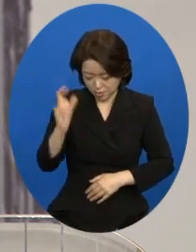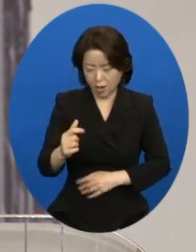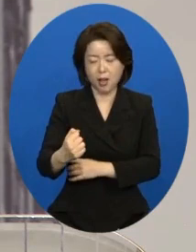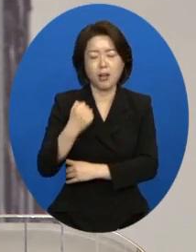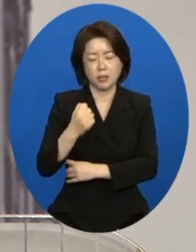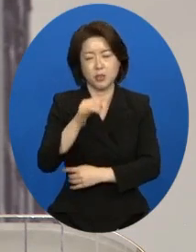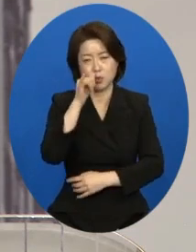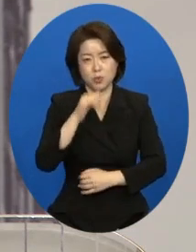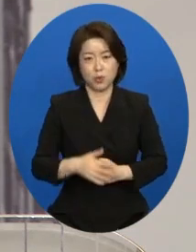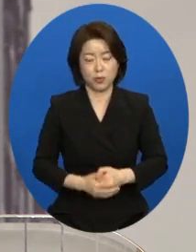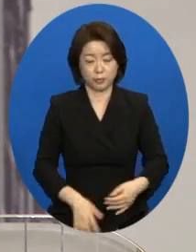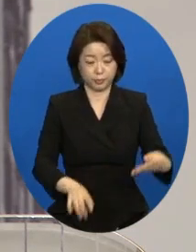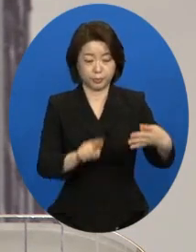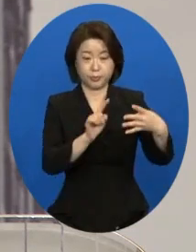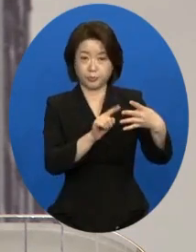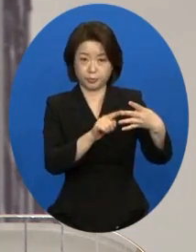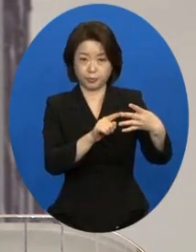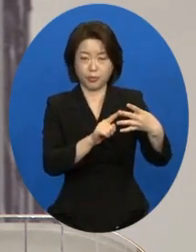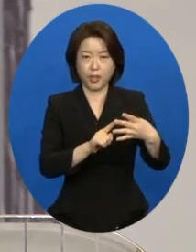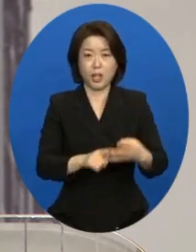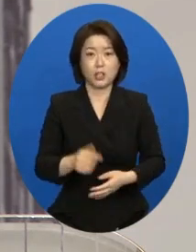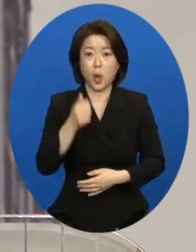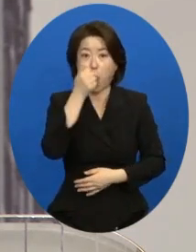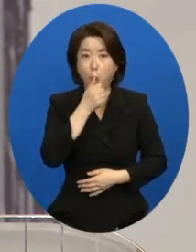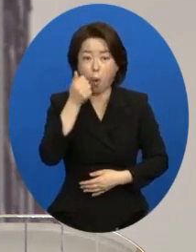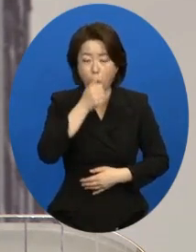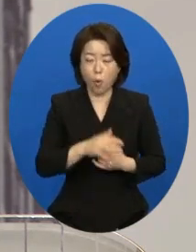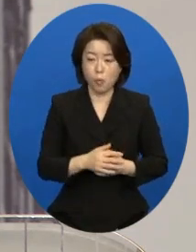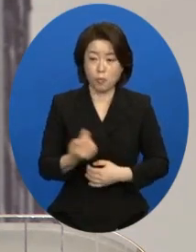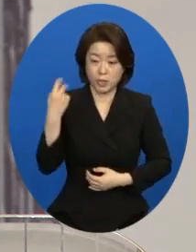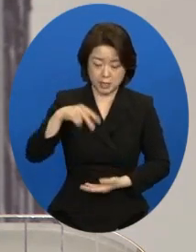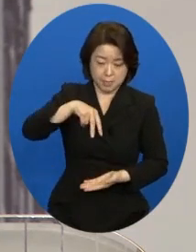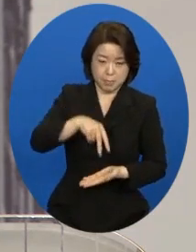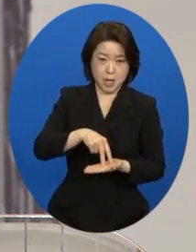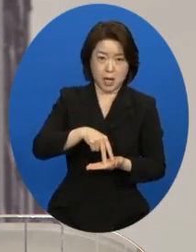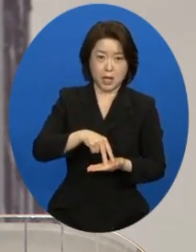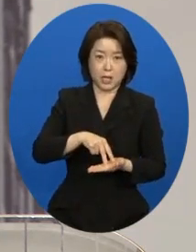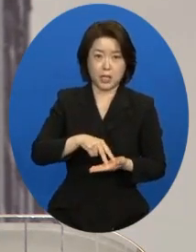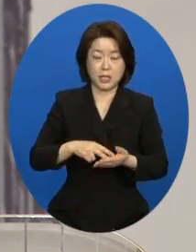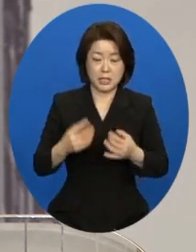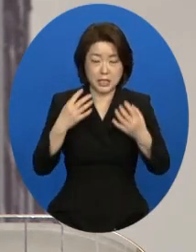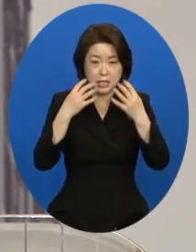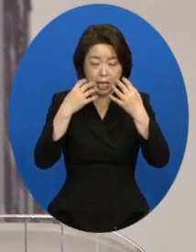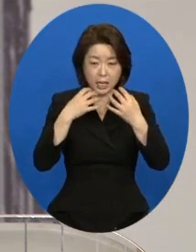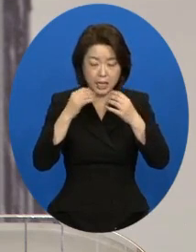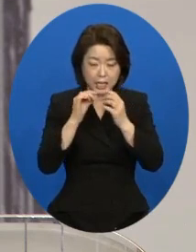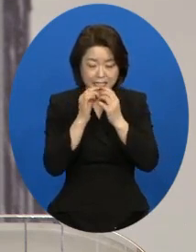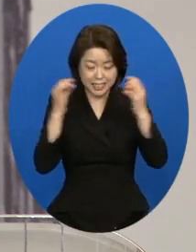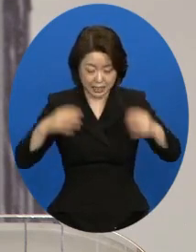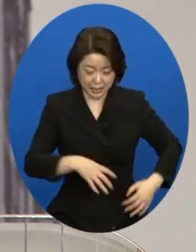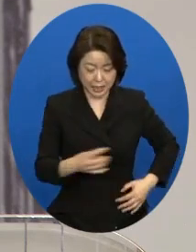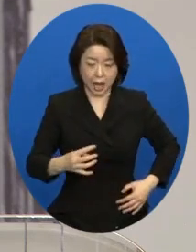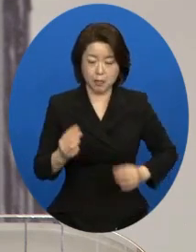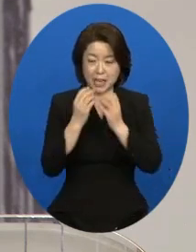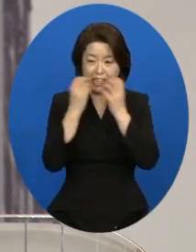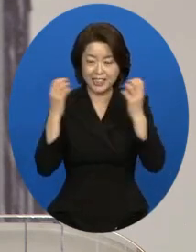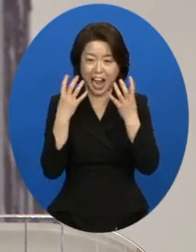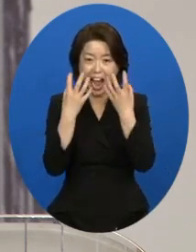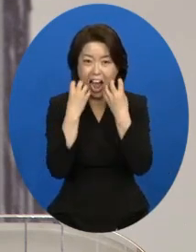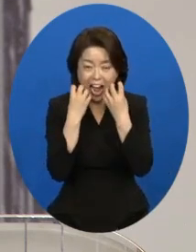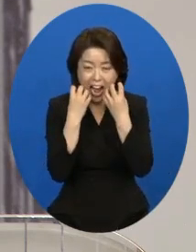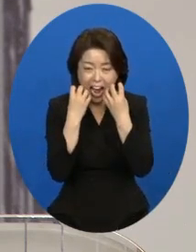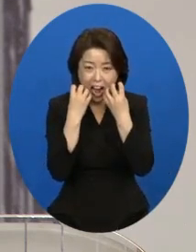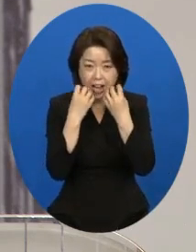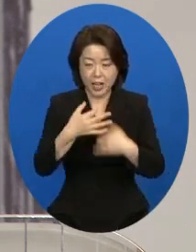것입니다. 둘째 짐승은 곰인데 뒷발로 서 있고 입에 갈비뼈 세 개를 물고 있는 아주 탐욕스러운